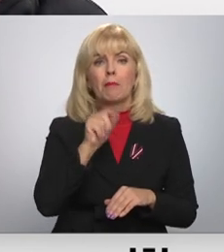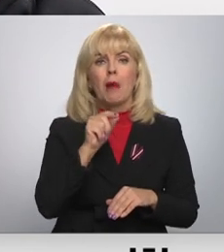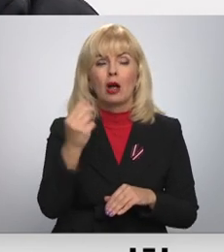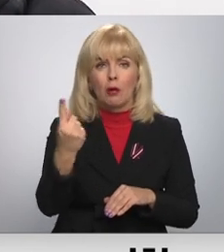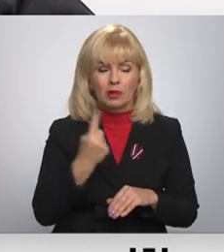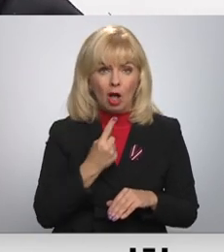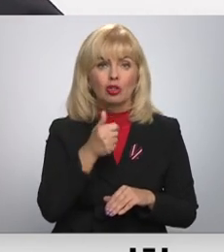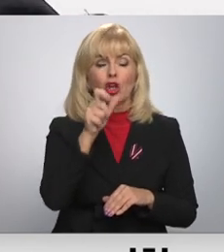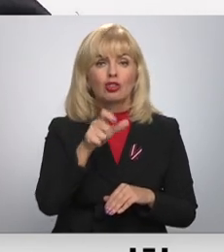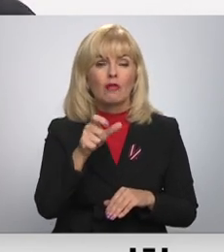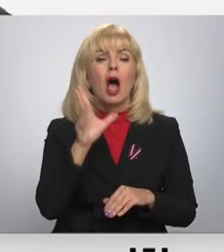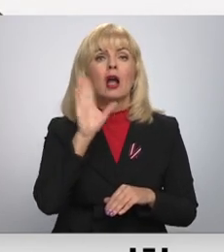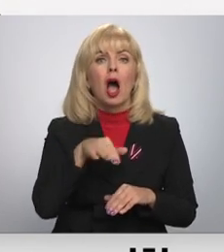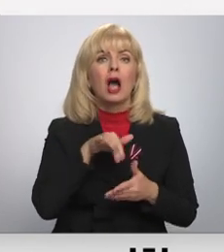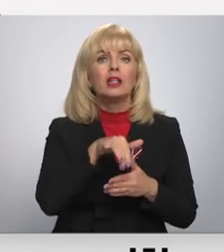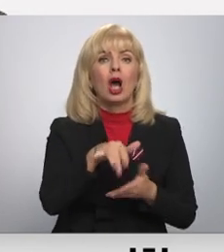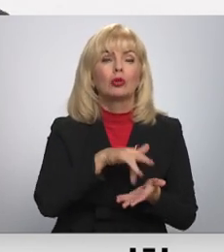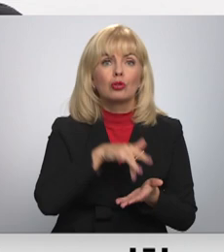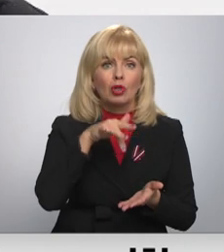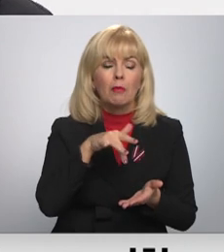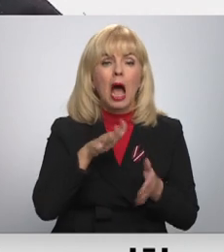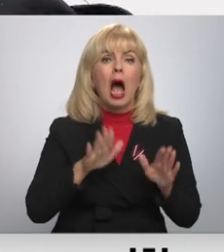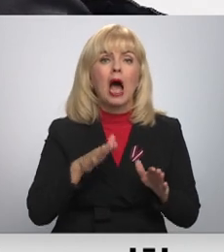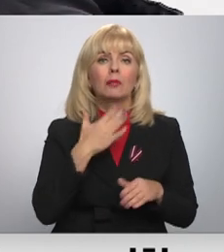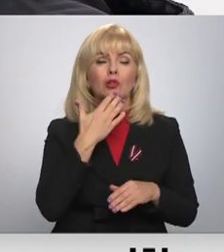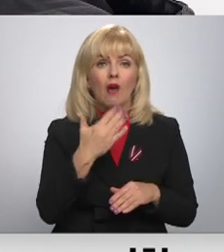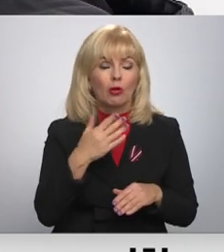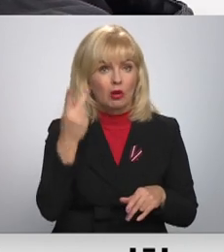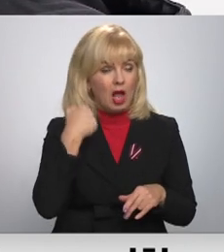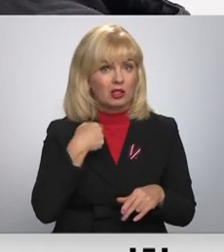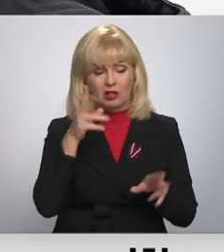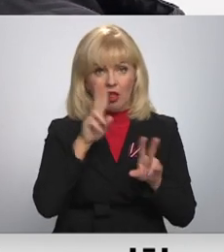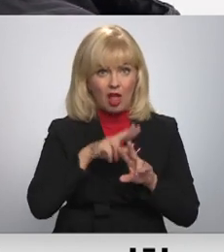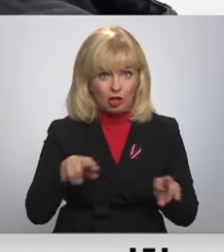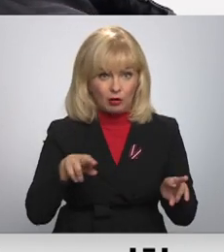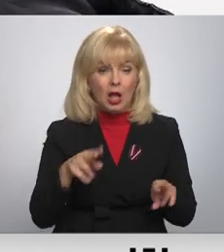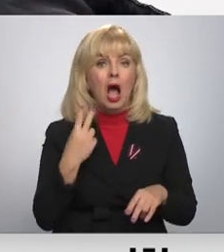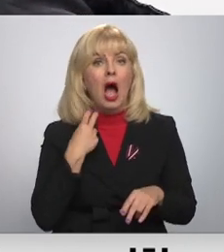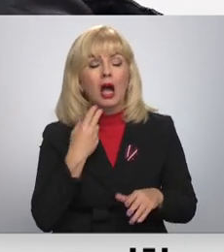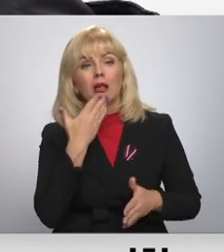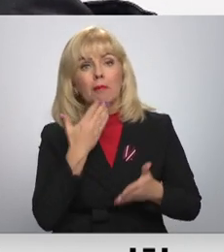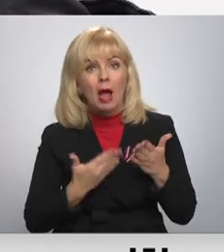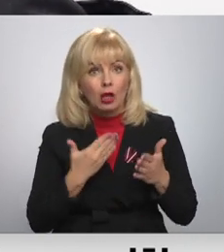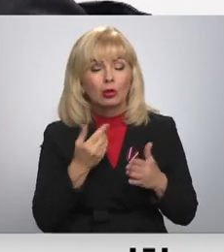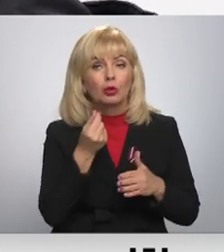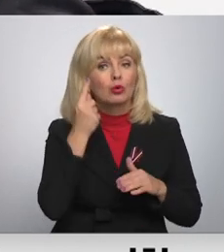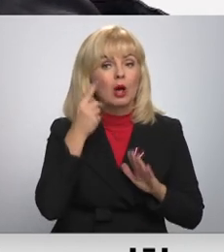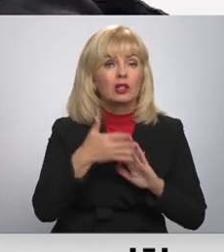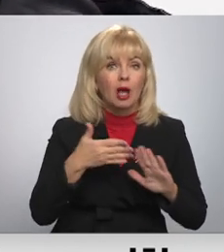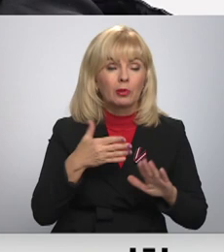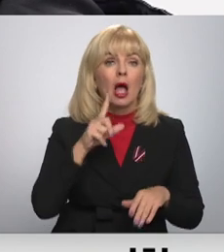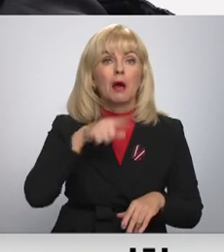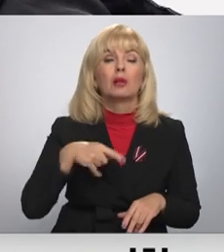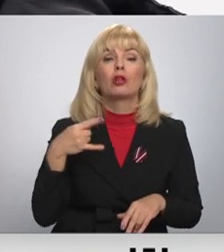cilvēki, viņi prasīja, kā nokļūt līdz centram. Arābiski prasīja, bet arābiski es jau nesaprotu. Tad angliski mēģināja, sapratu, ka prasa taksi